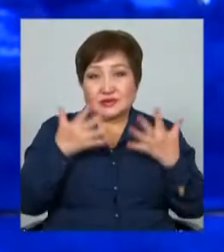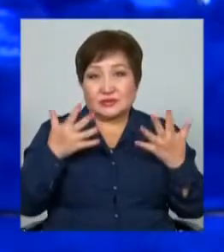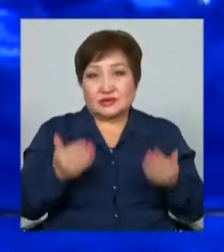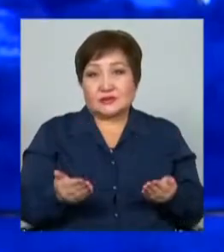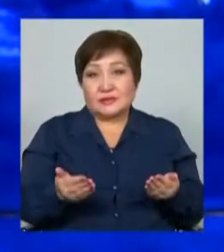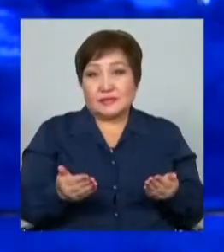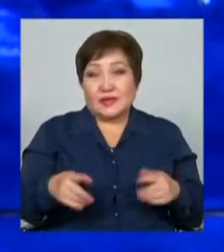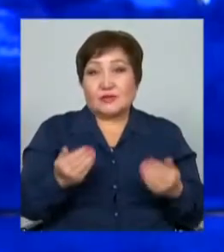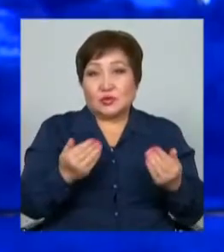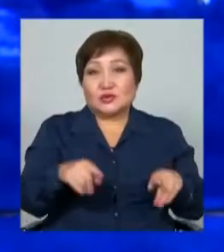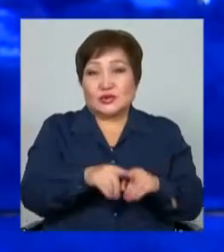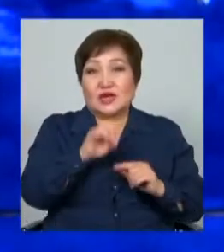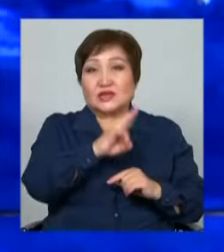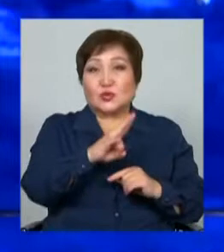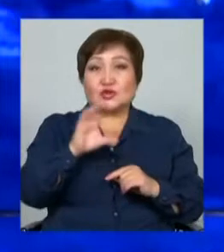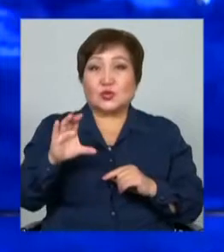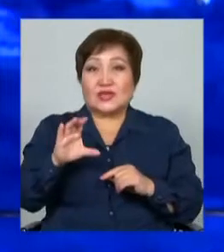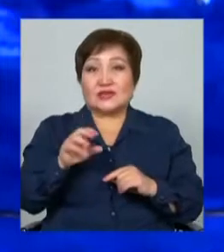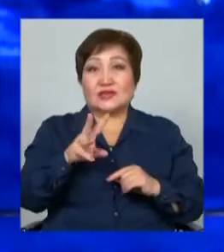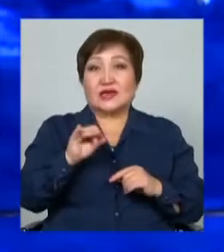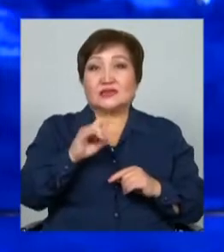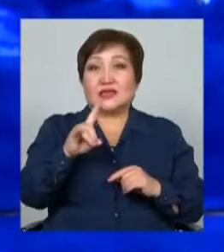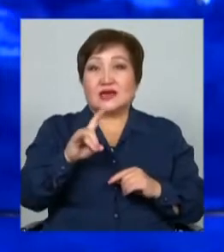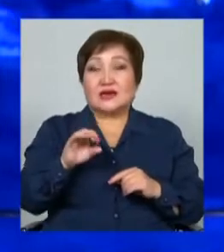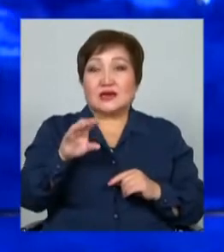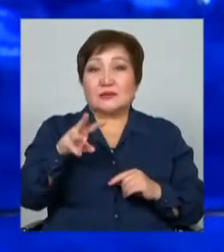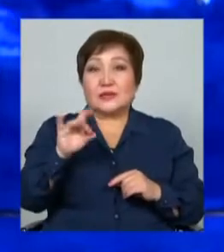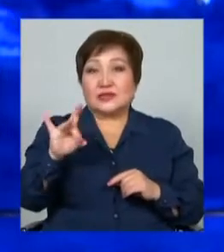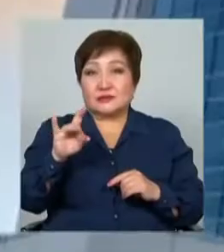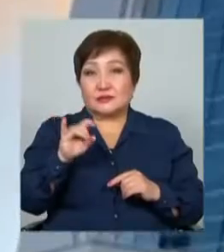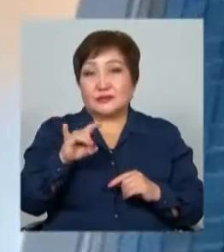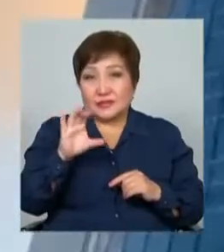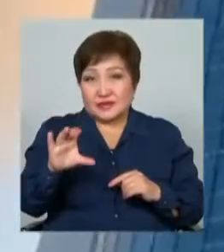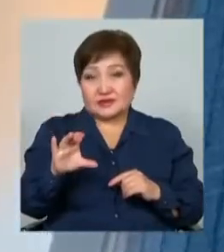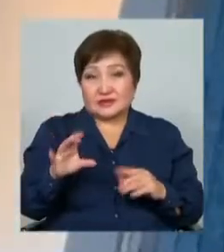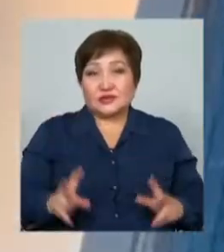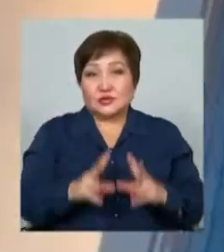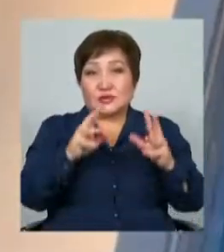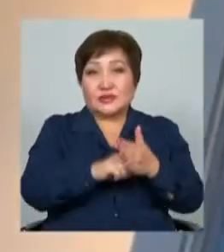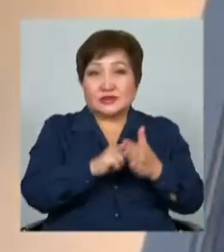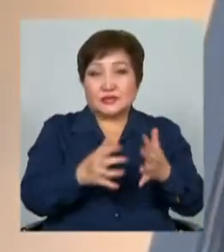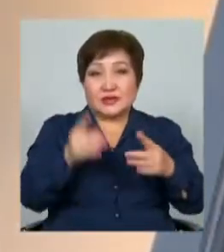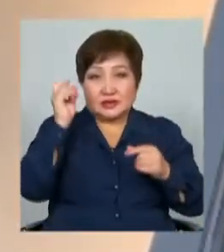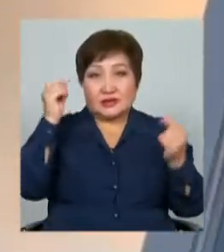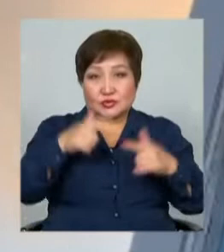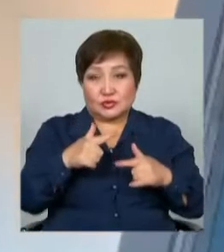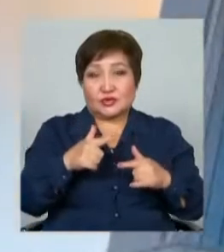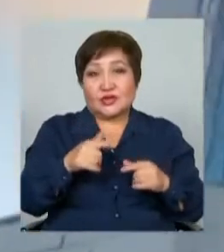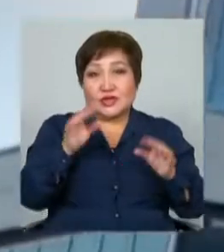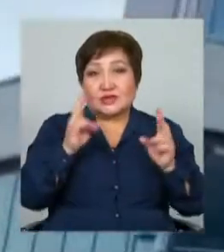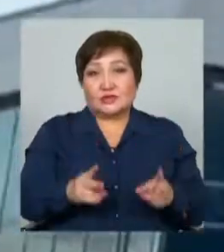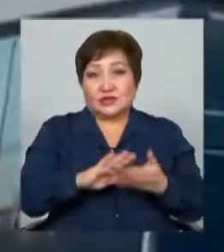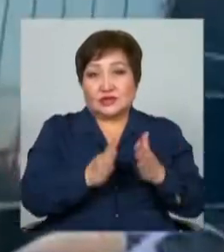Бүгін сондай-ақ Нұр-Сұлтандағы Қазақмыс ғимаратындағы өрттің неден шыққаны белгілі болды. Еліміздің төтенше жағдайлар министрлігінің ақпаратына